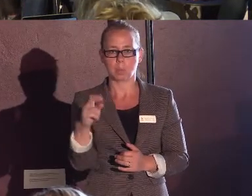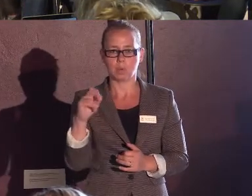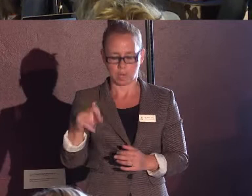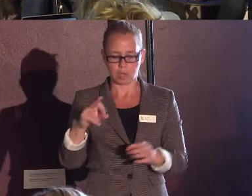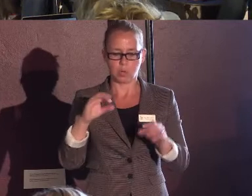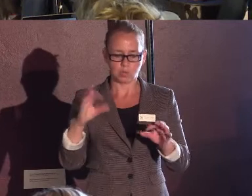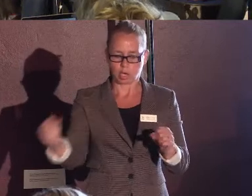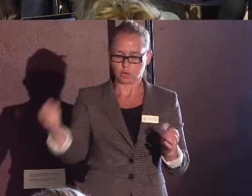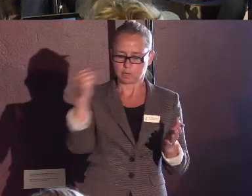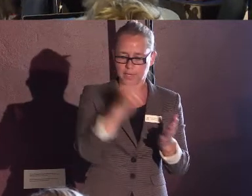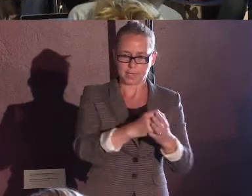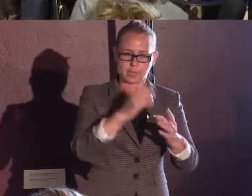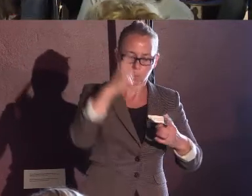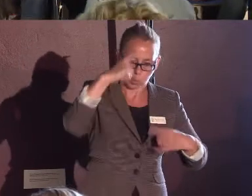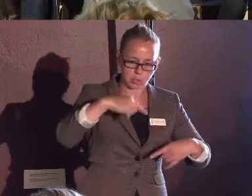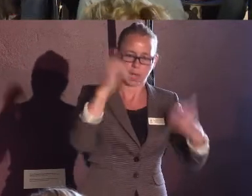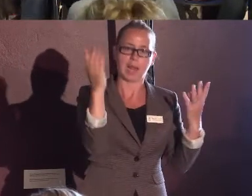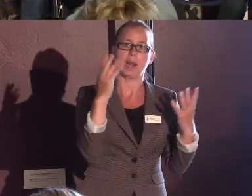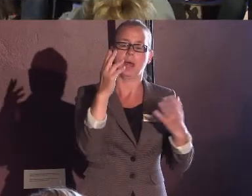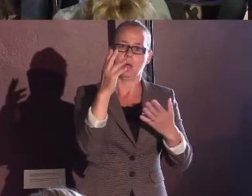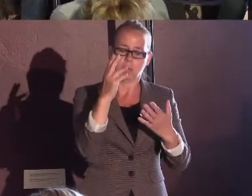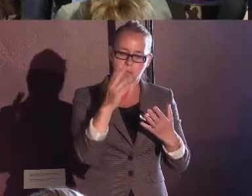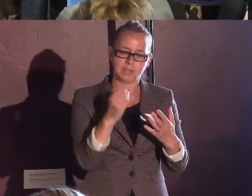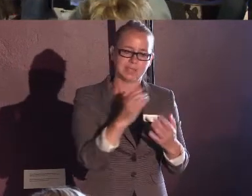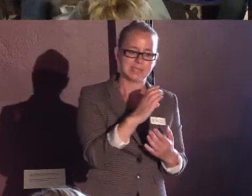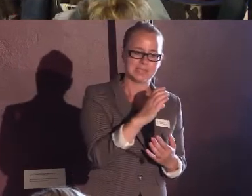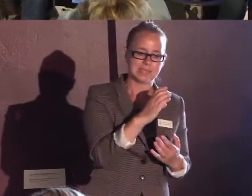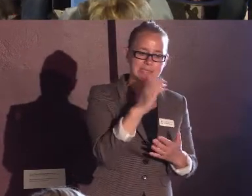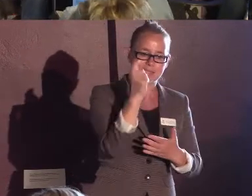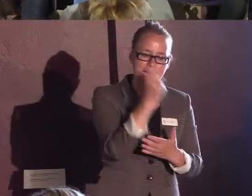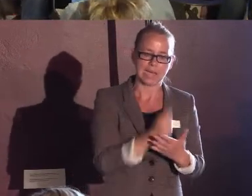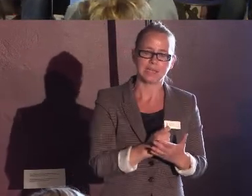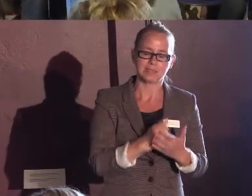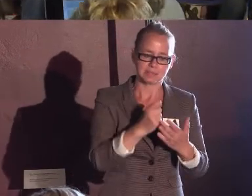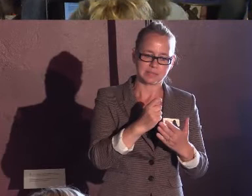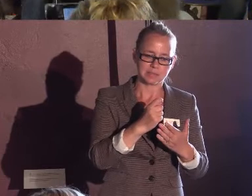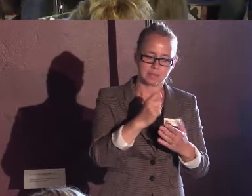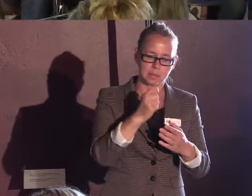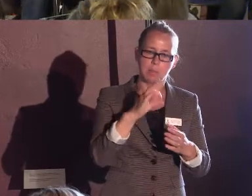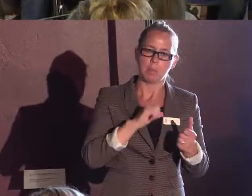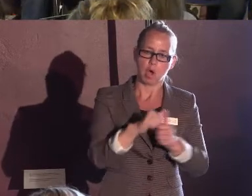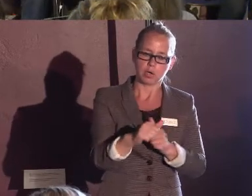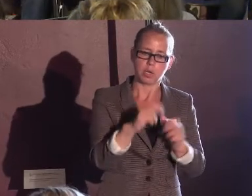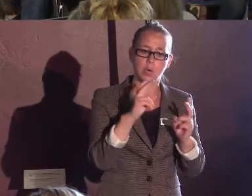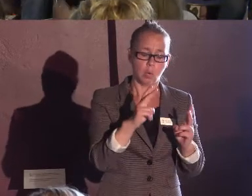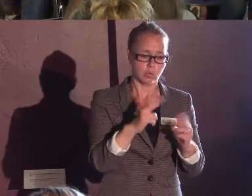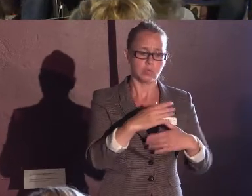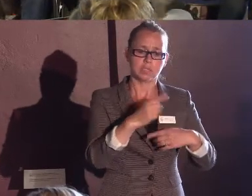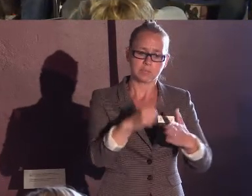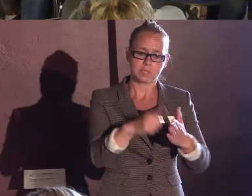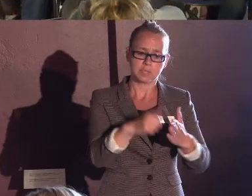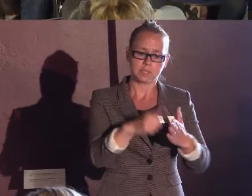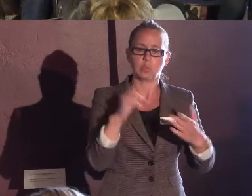att lyfta in kulturella och kreativa näringar i Science Park-miljöer och att utveckla särskilda inkubatorer för de